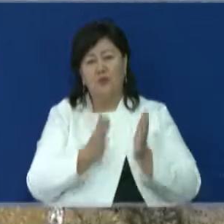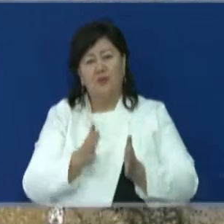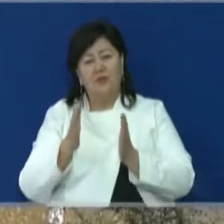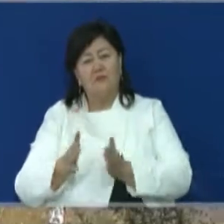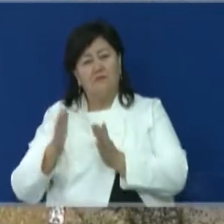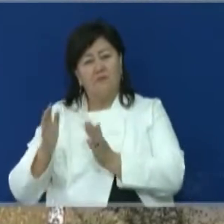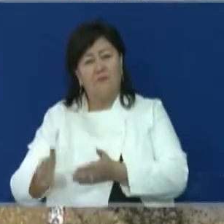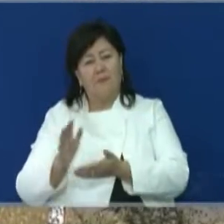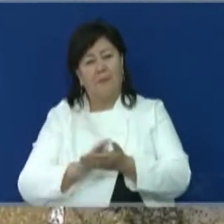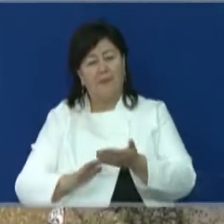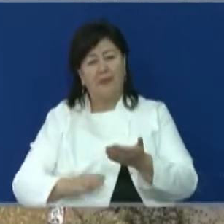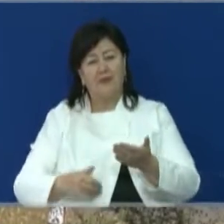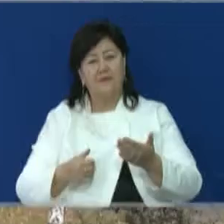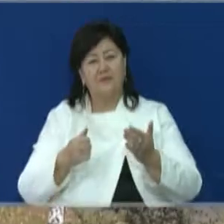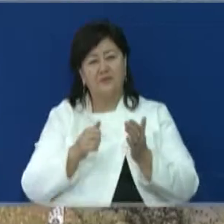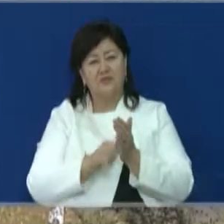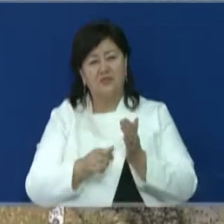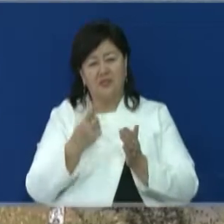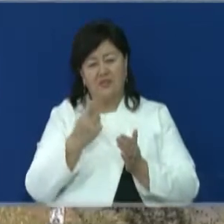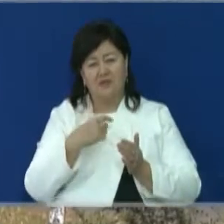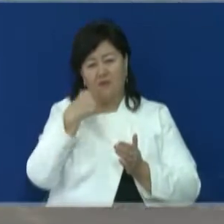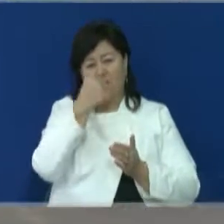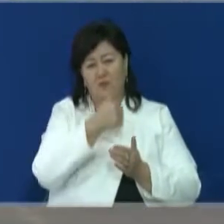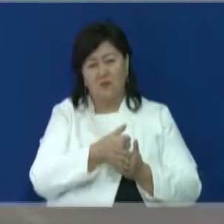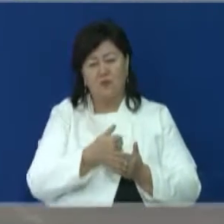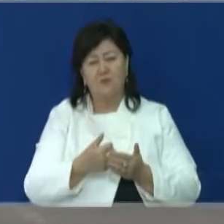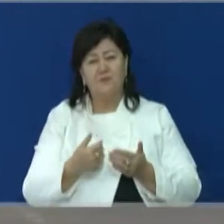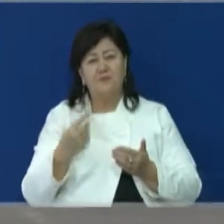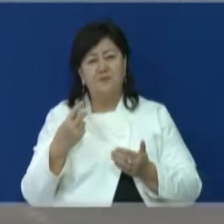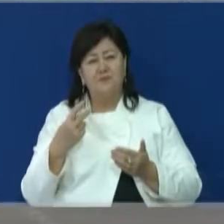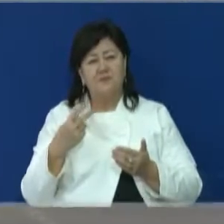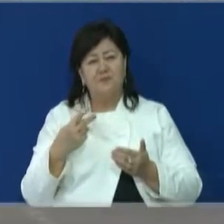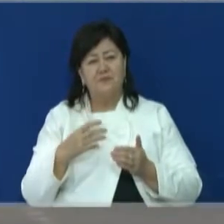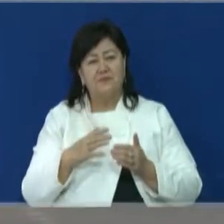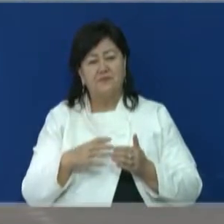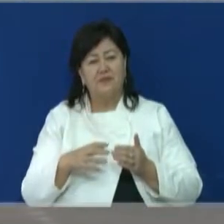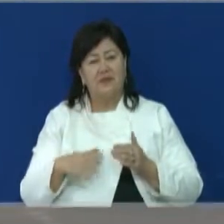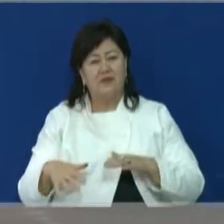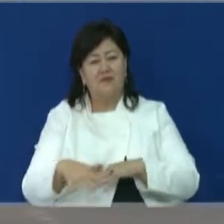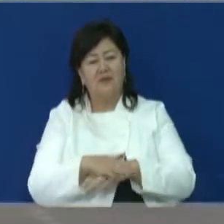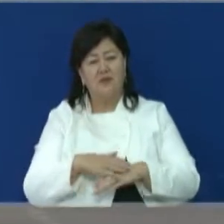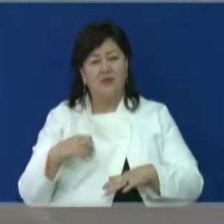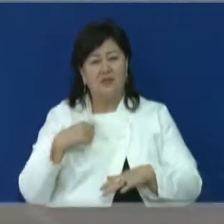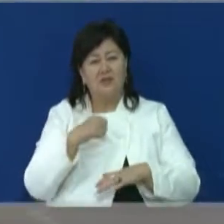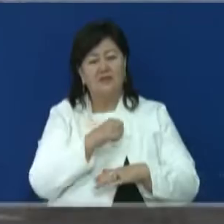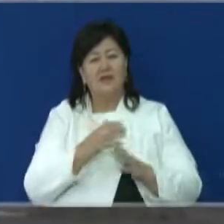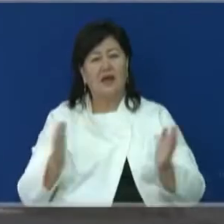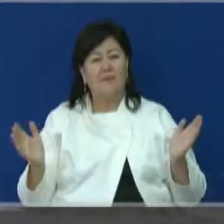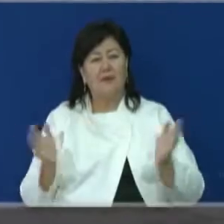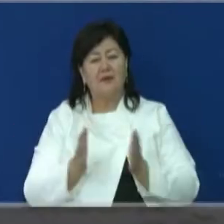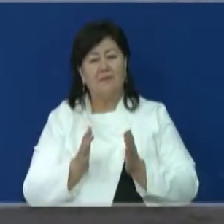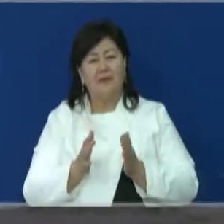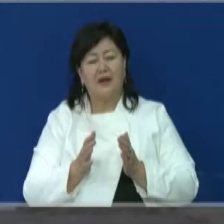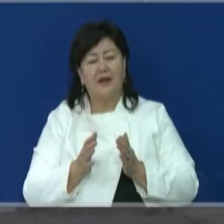сәйкес 2023 жылғы қаңтардан бастап 2027 жылға дейін елдегі ең төменгі базалық зейнетақы мөлшерін ең